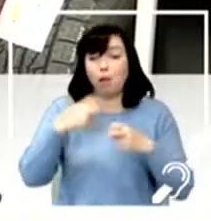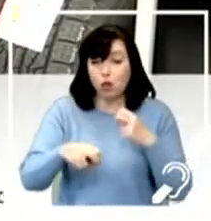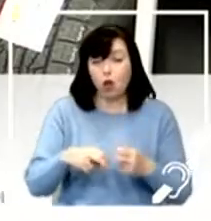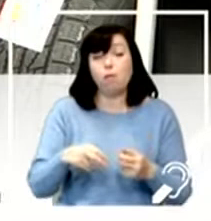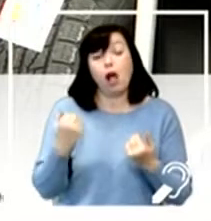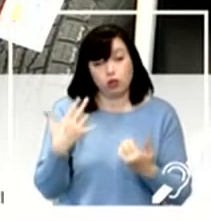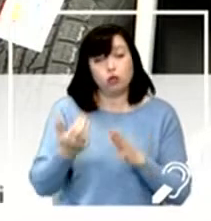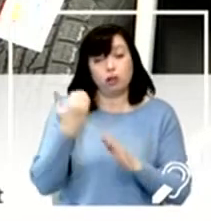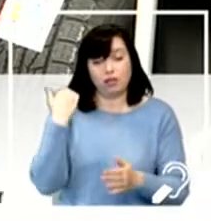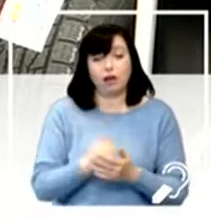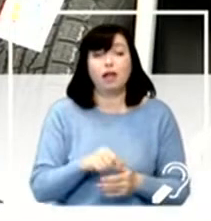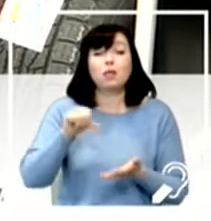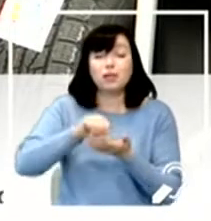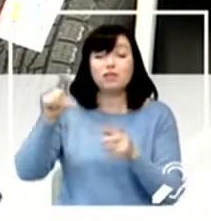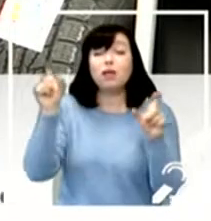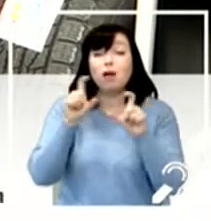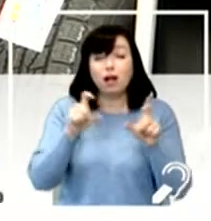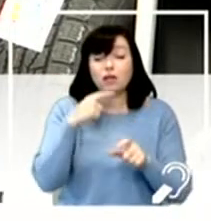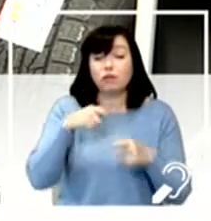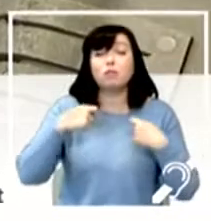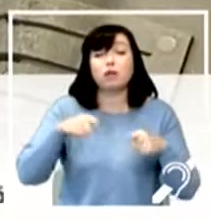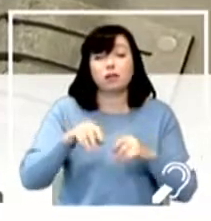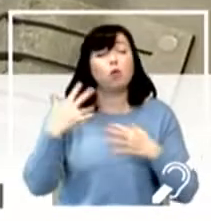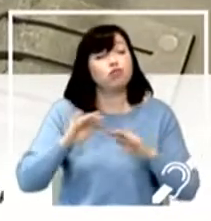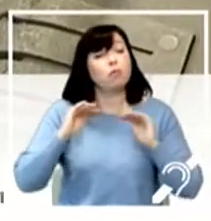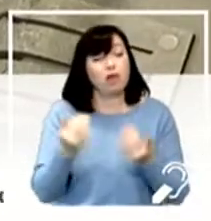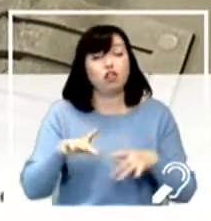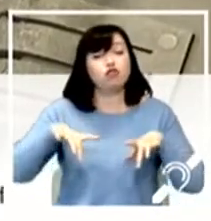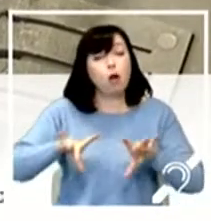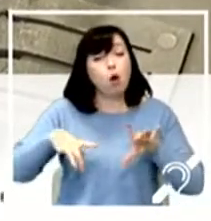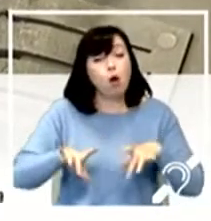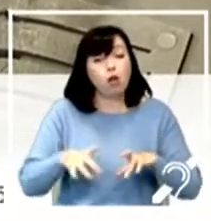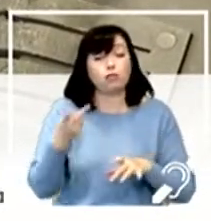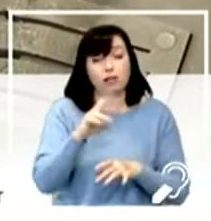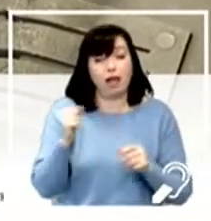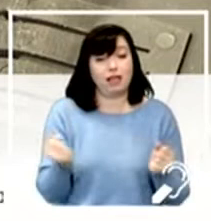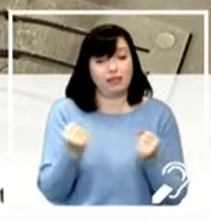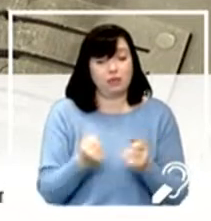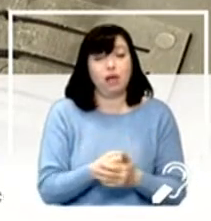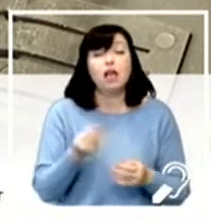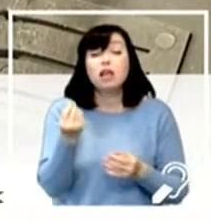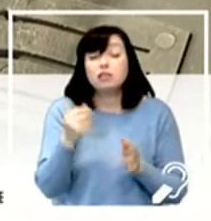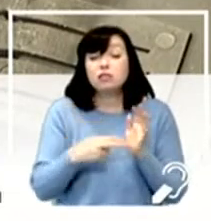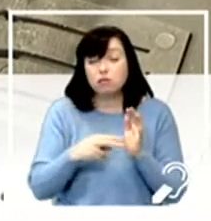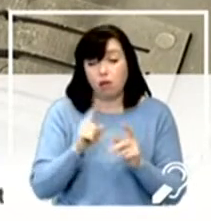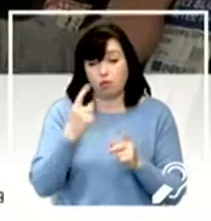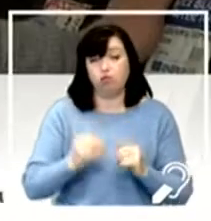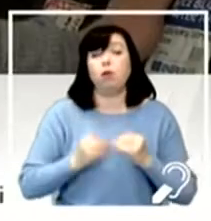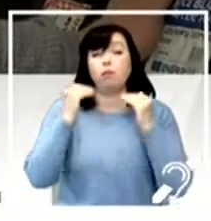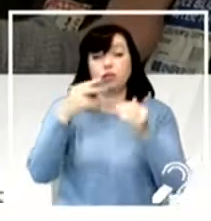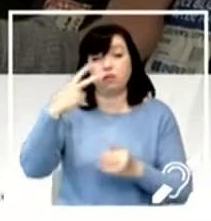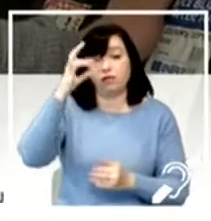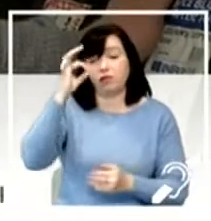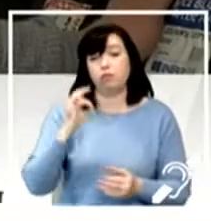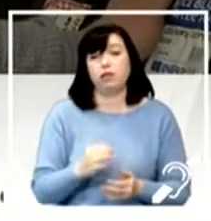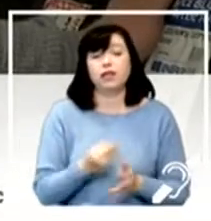Reprezentanții magazinelor auto spun că în acest an au vândut mai puține anvelope de iarnă, după ce prețurile au crescut cu 20%. Cene